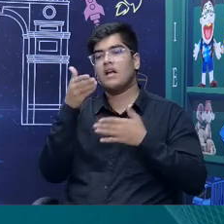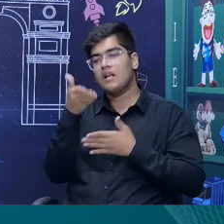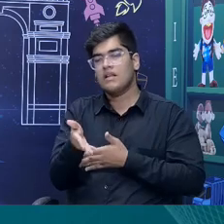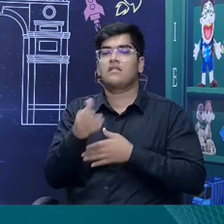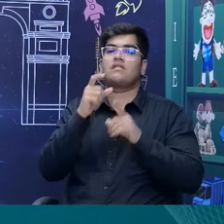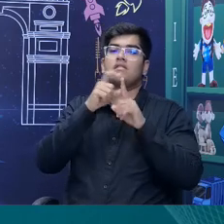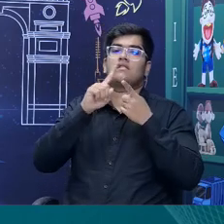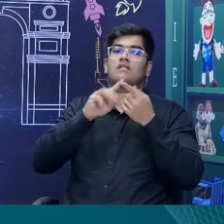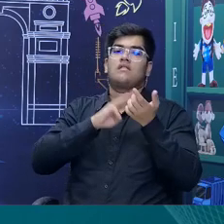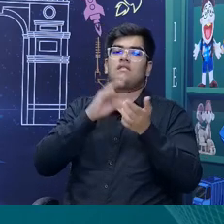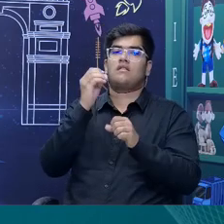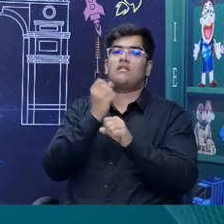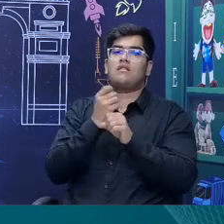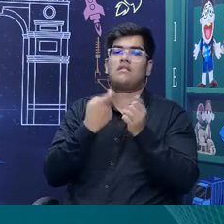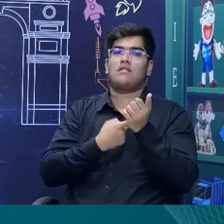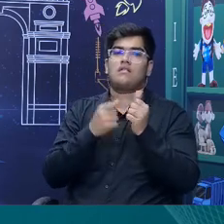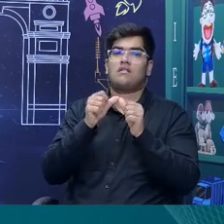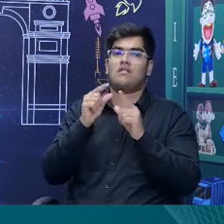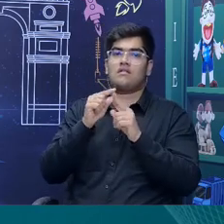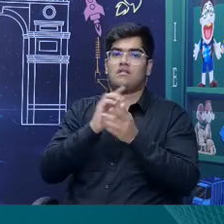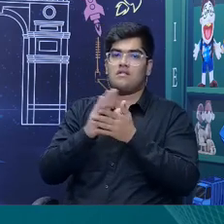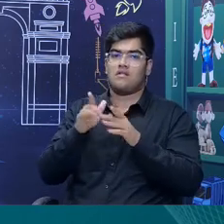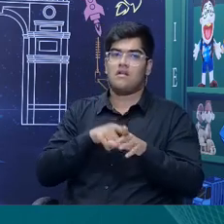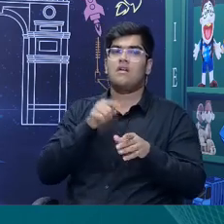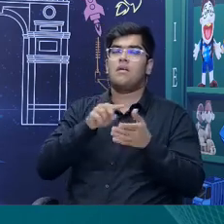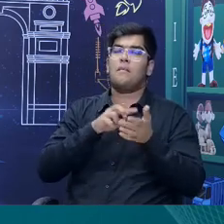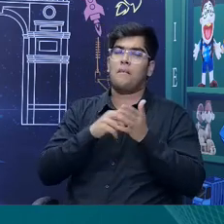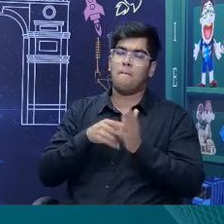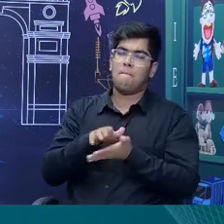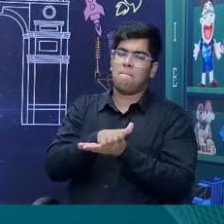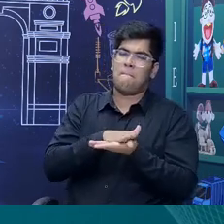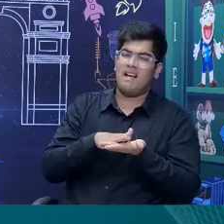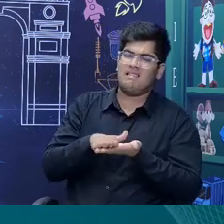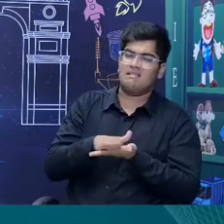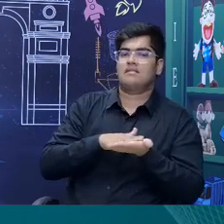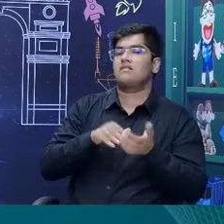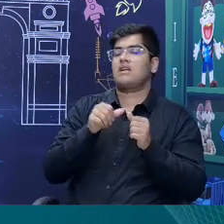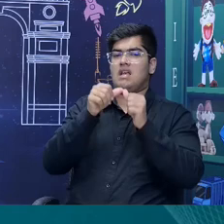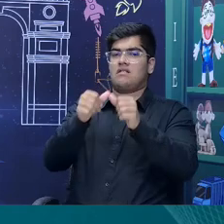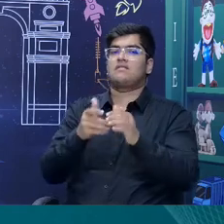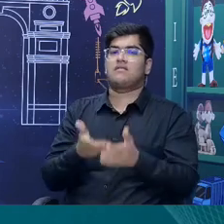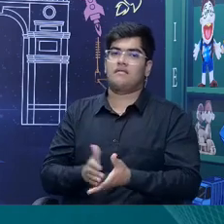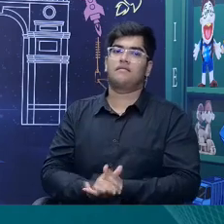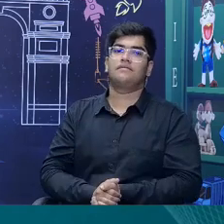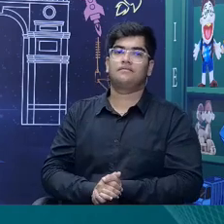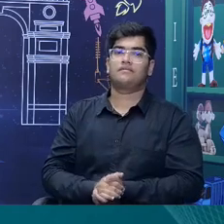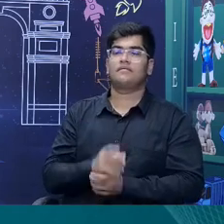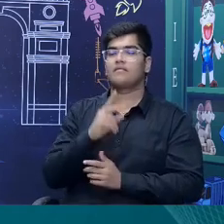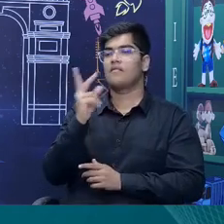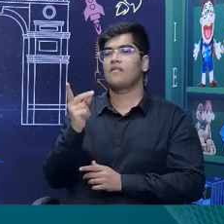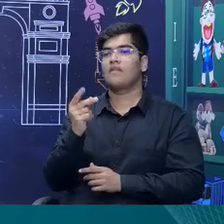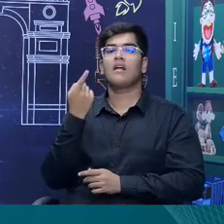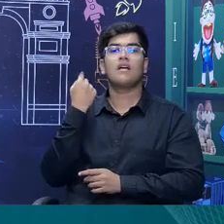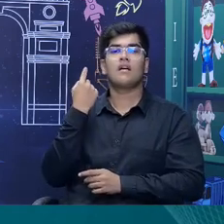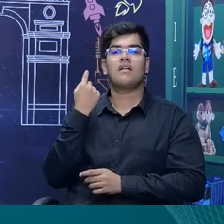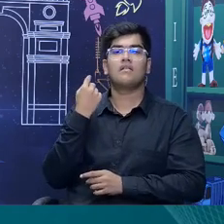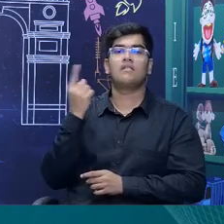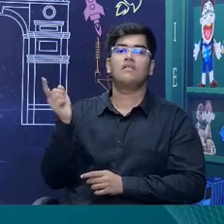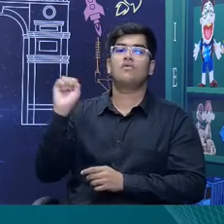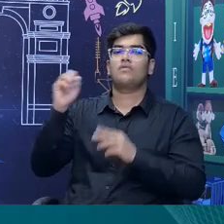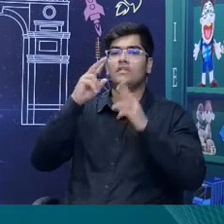ओके वेरी बेसिक तरीके से समझो मैं कल बैठी अपनी